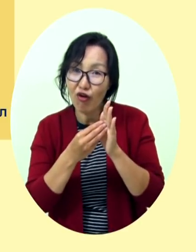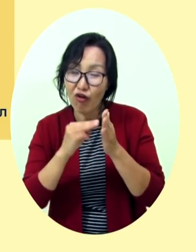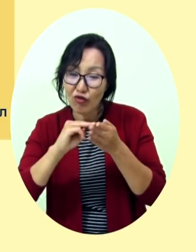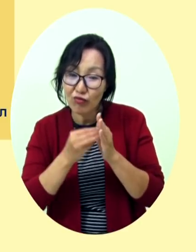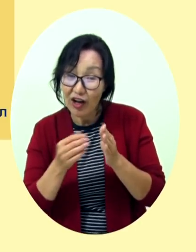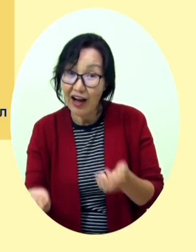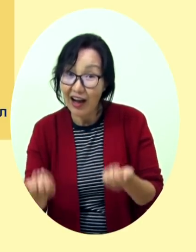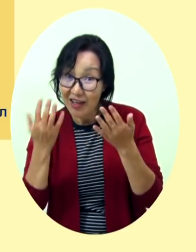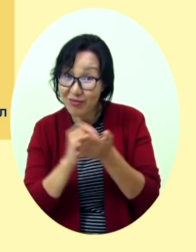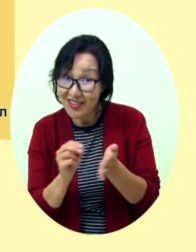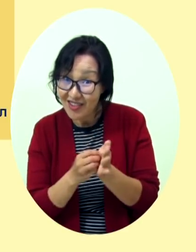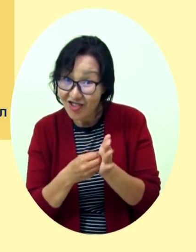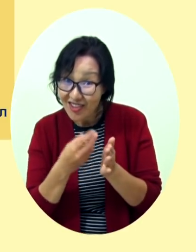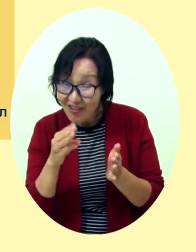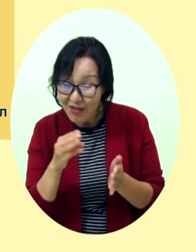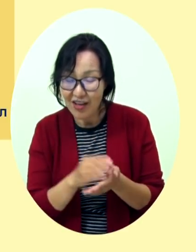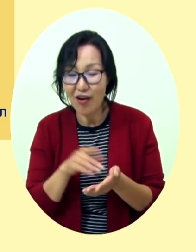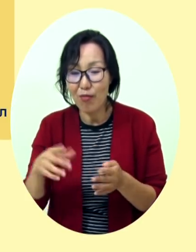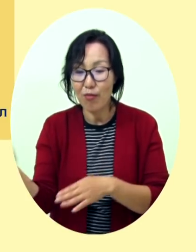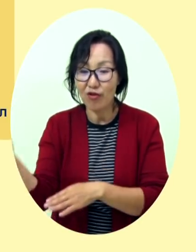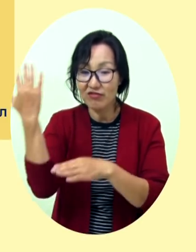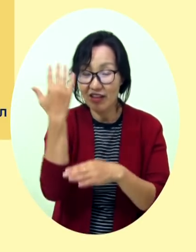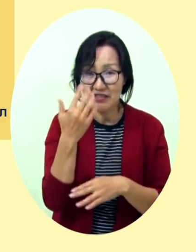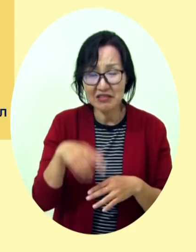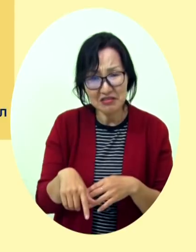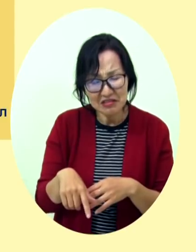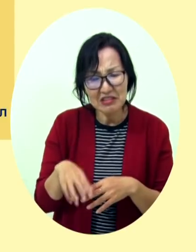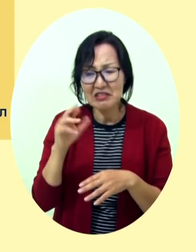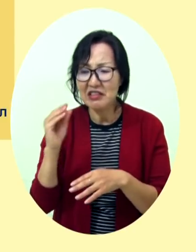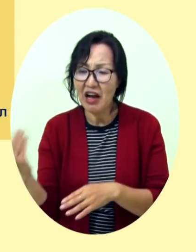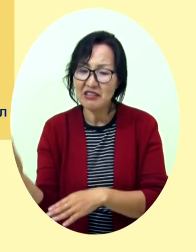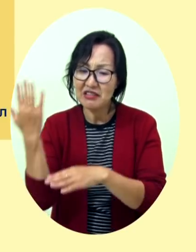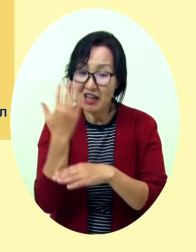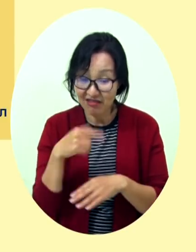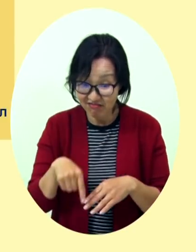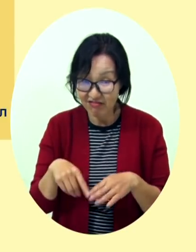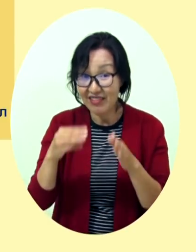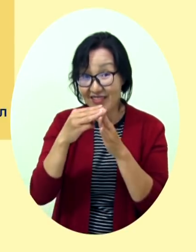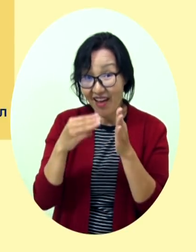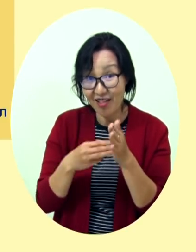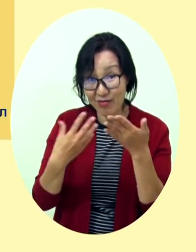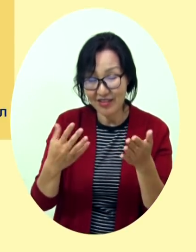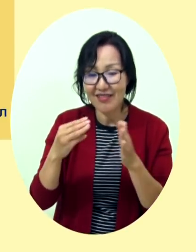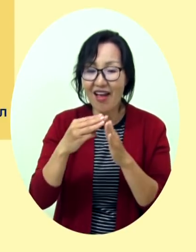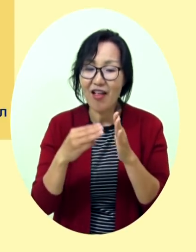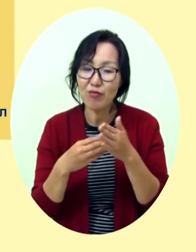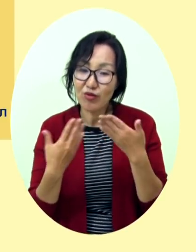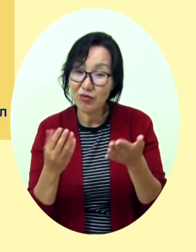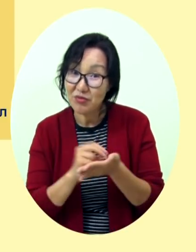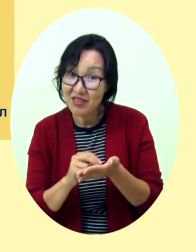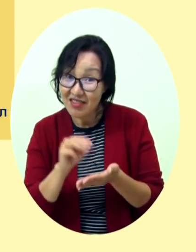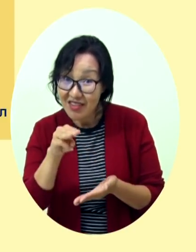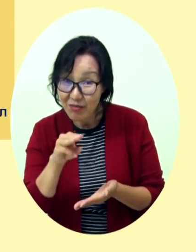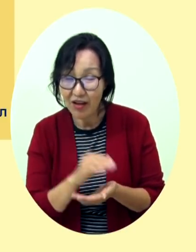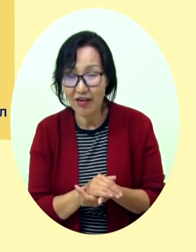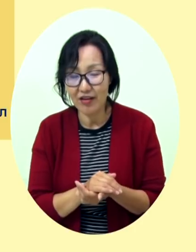биччээ. Өөрөөр хэлбэл мод тарьсна гэдэг ихийг бичгтээ яаж тарьснаа тайлбарлан буюу тайлбарламж маягаар